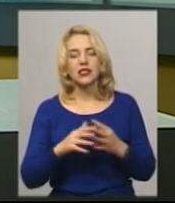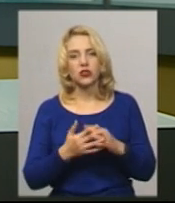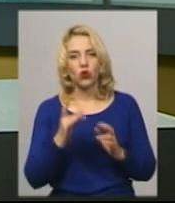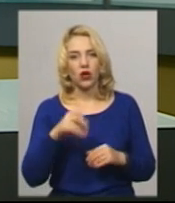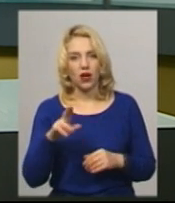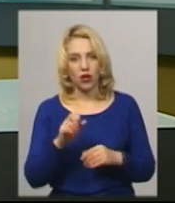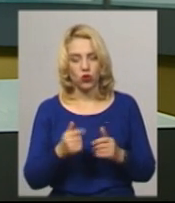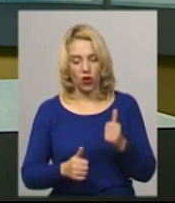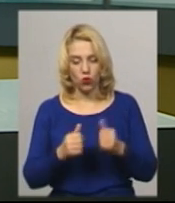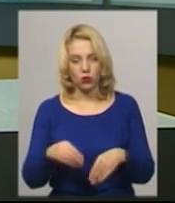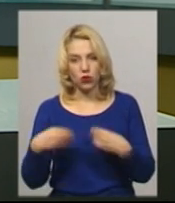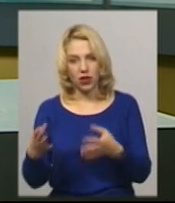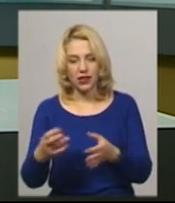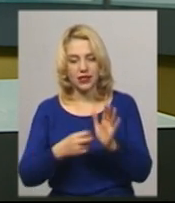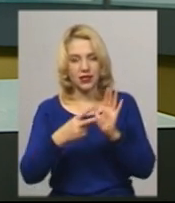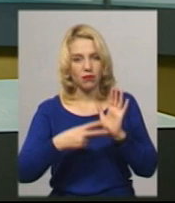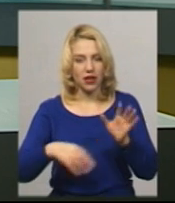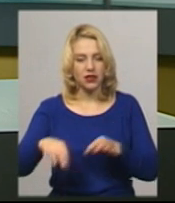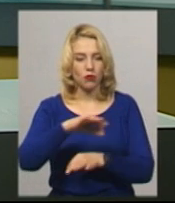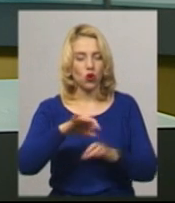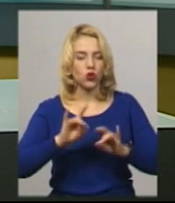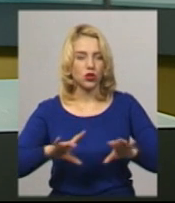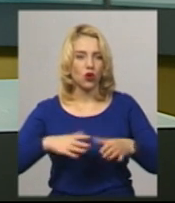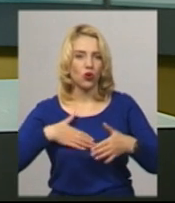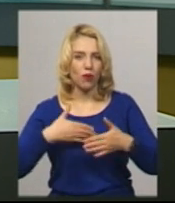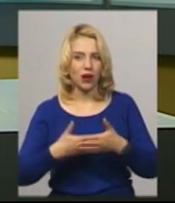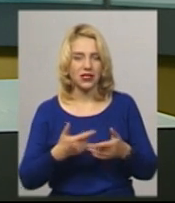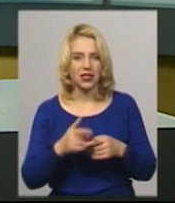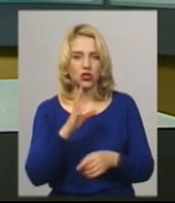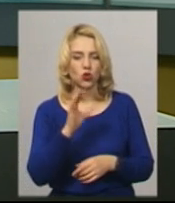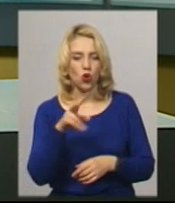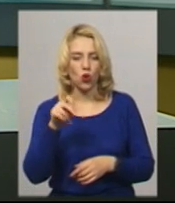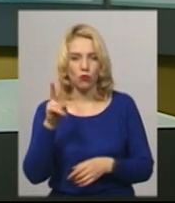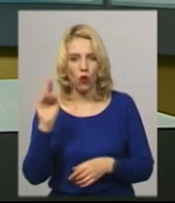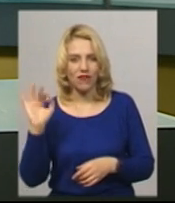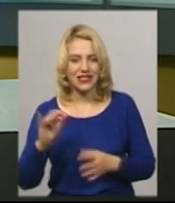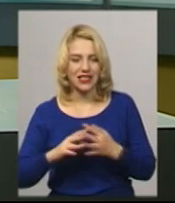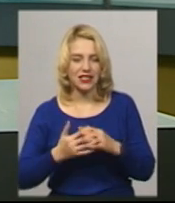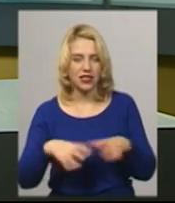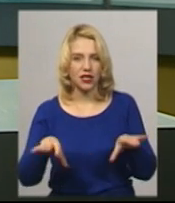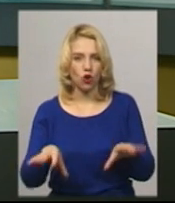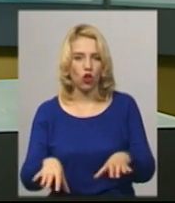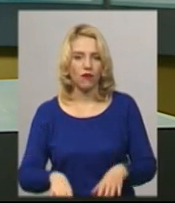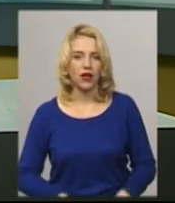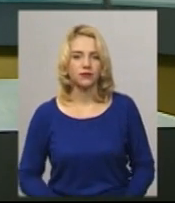подали 18 проєктів, розповідає громадський сільський голова Сергій Когут.